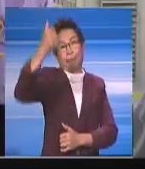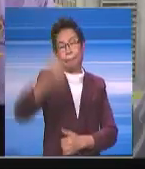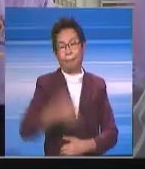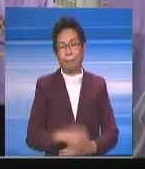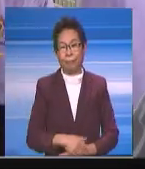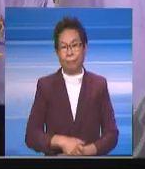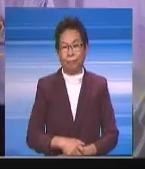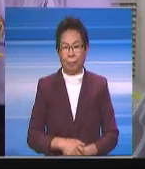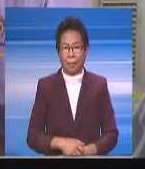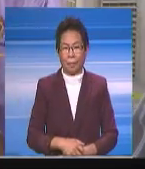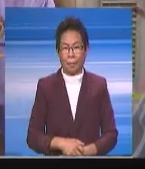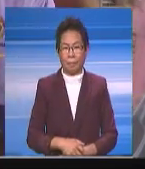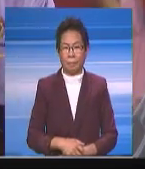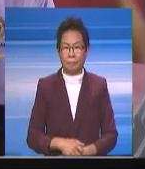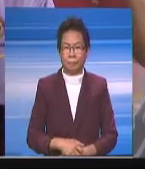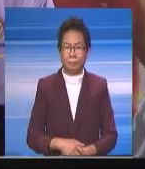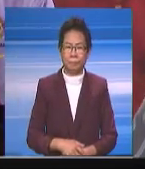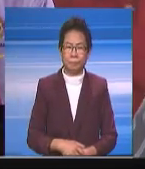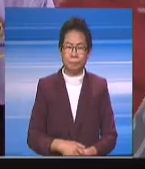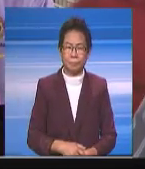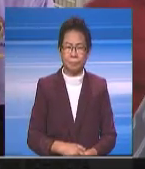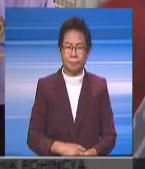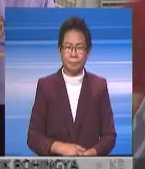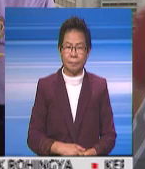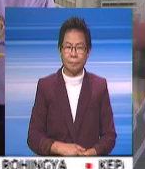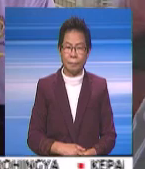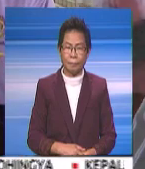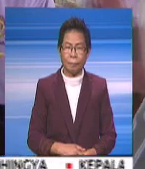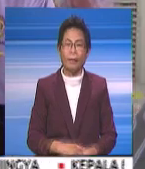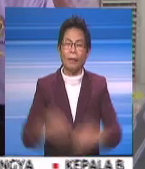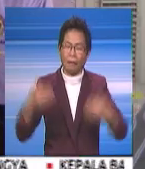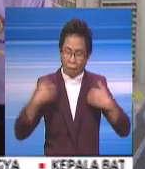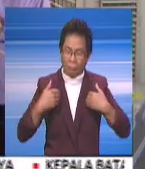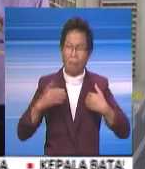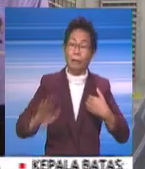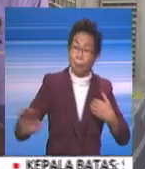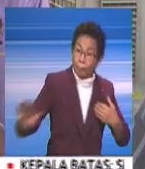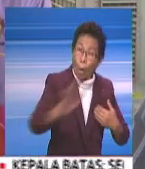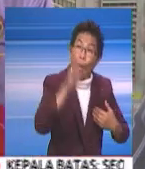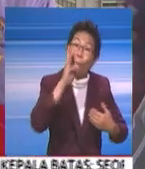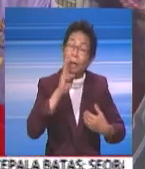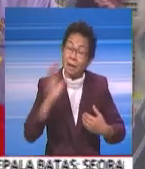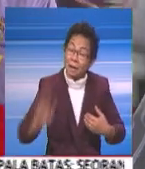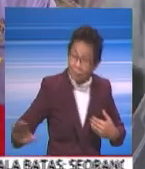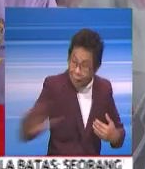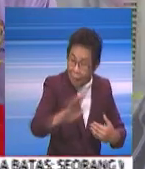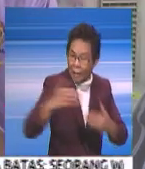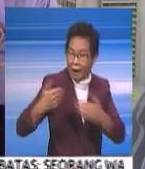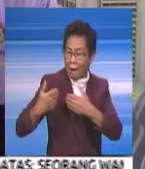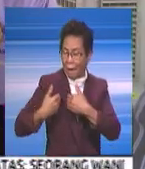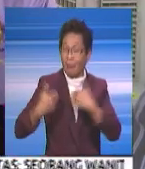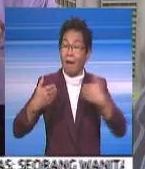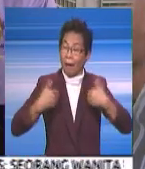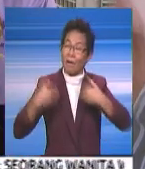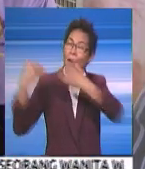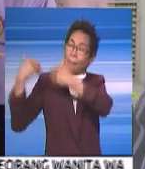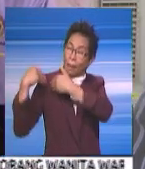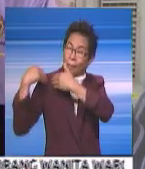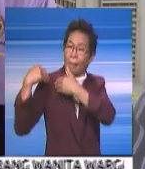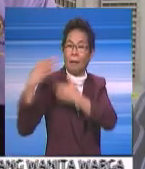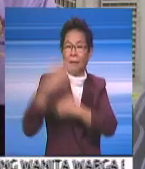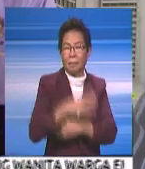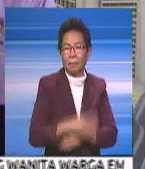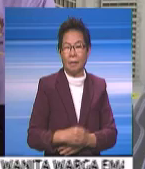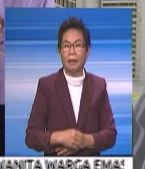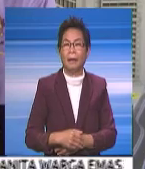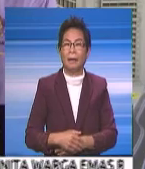Jadi satu tulang belakang pendorong yang amat kuat, dan mereka mempunyai peranan dan juga keunikan mereka tersendiri, dan